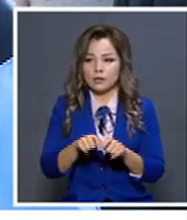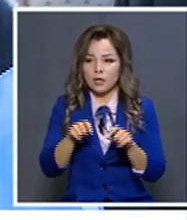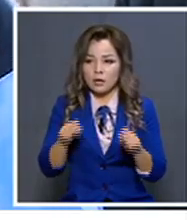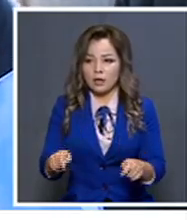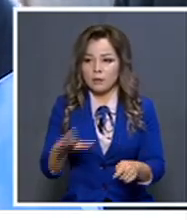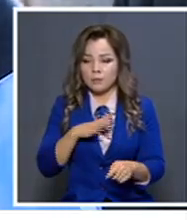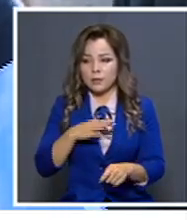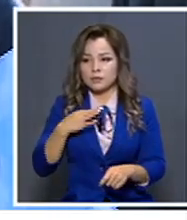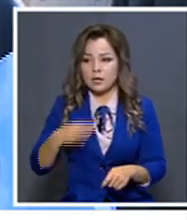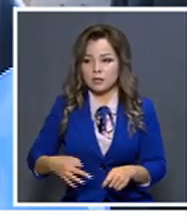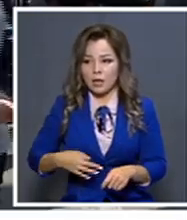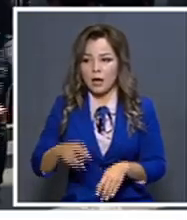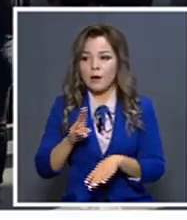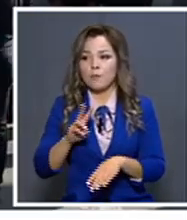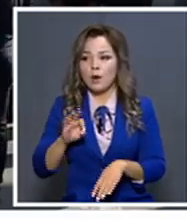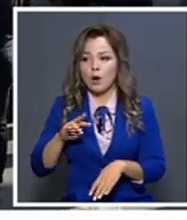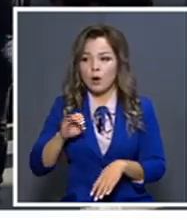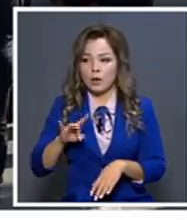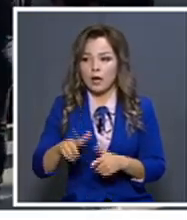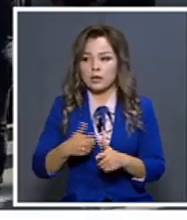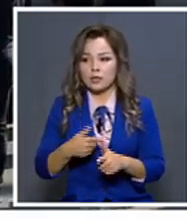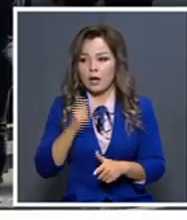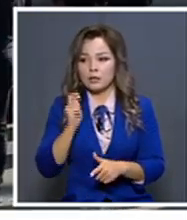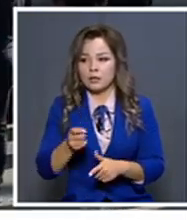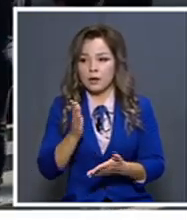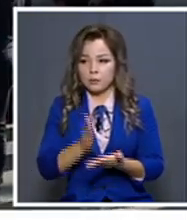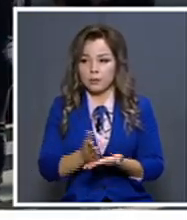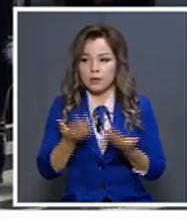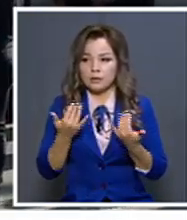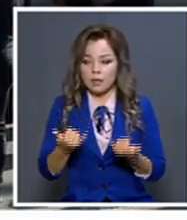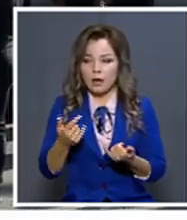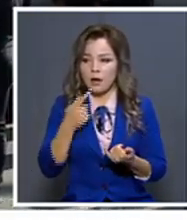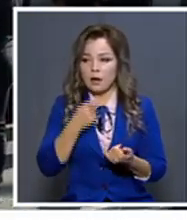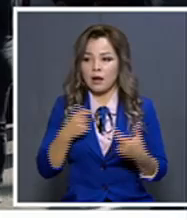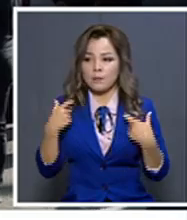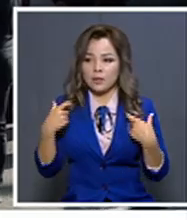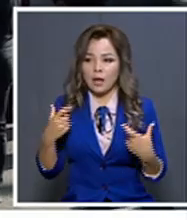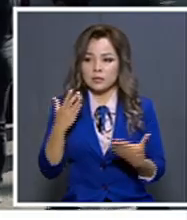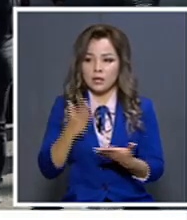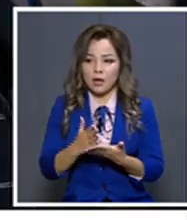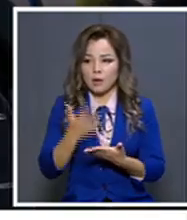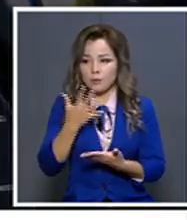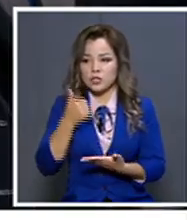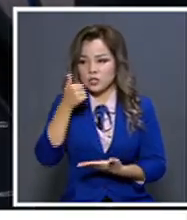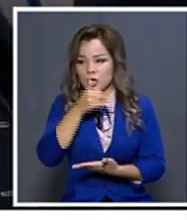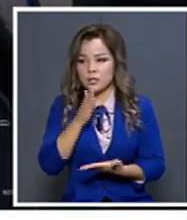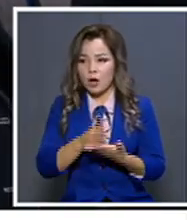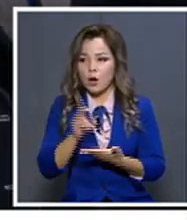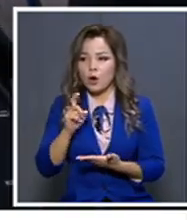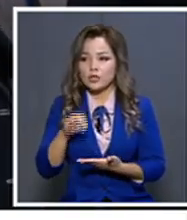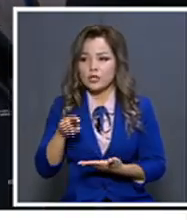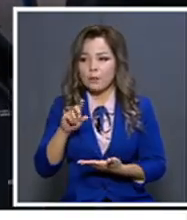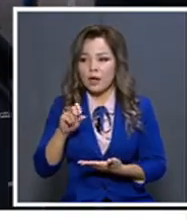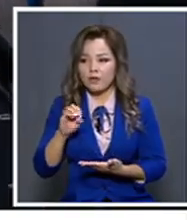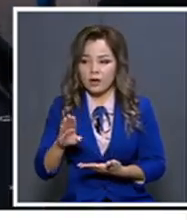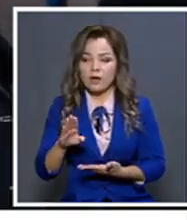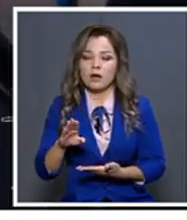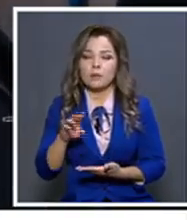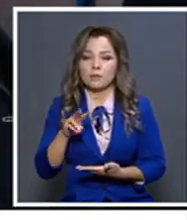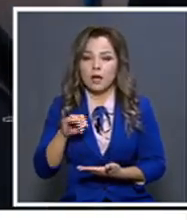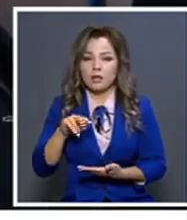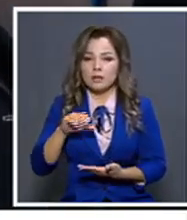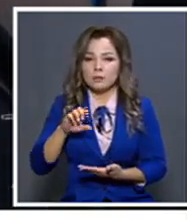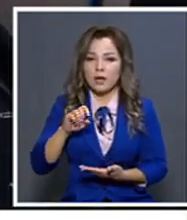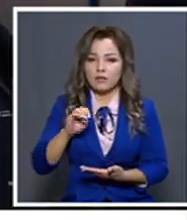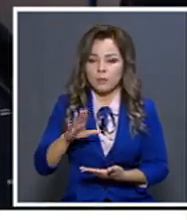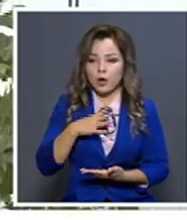балама майор атағын берді. Неге? Есановтан өзге капитан Марат Темірғалиев те 5 жыл арқалаған. Ал Ходжибаев пен Таласбаев 4 жыл